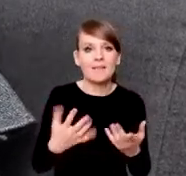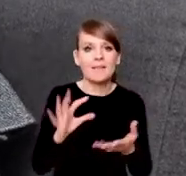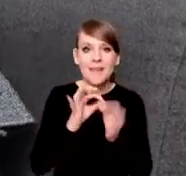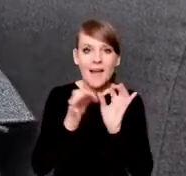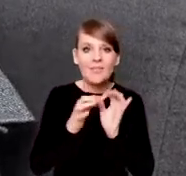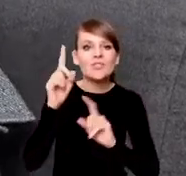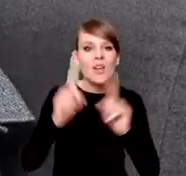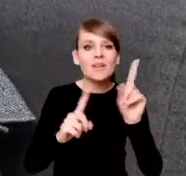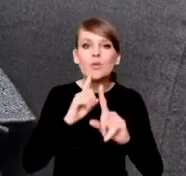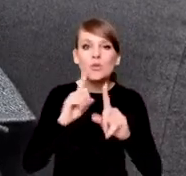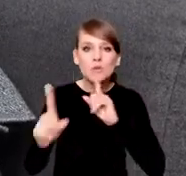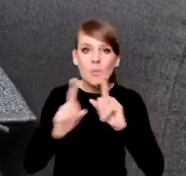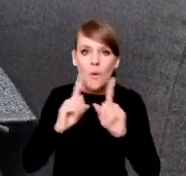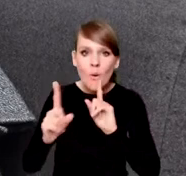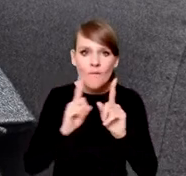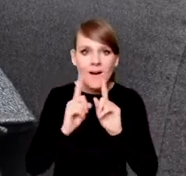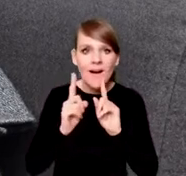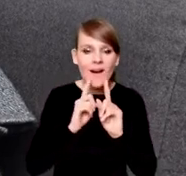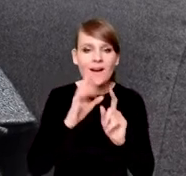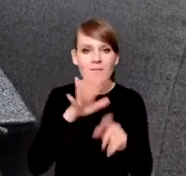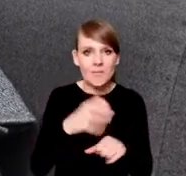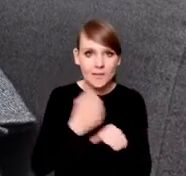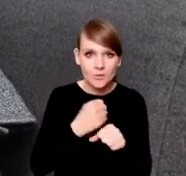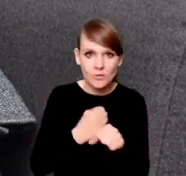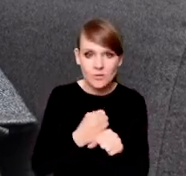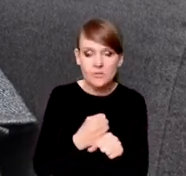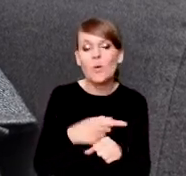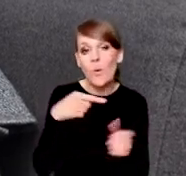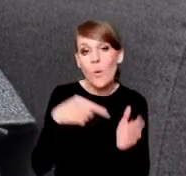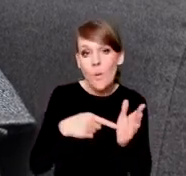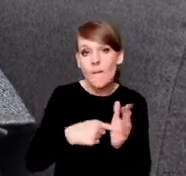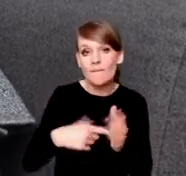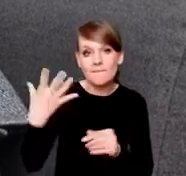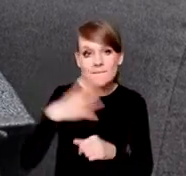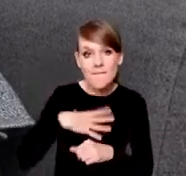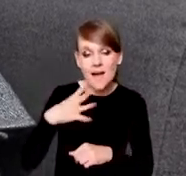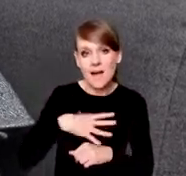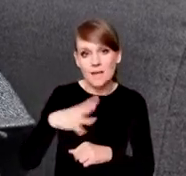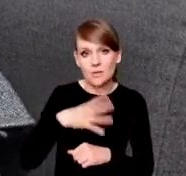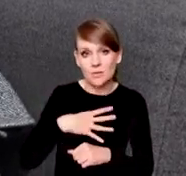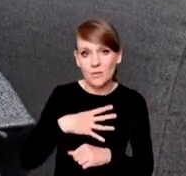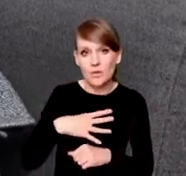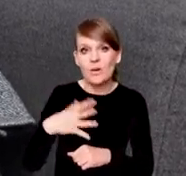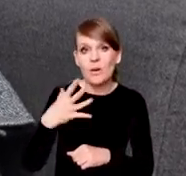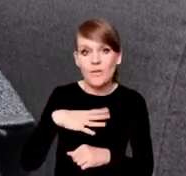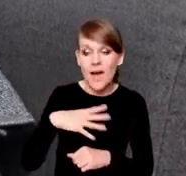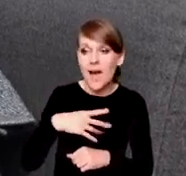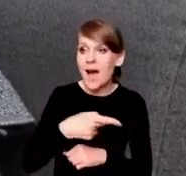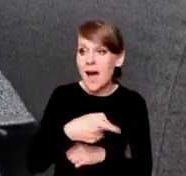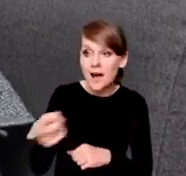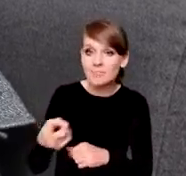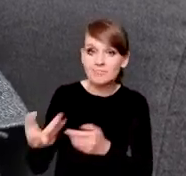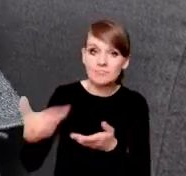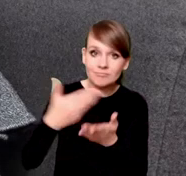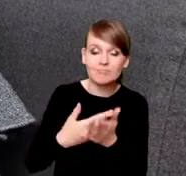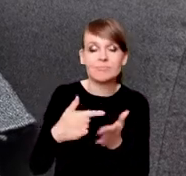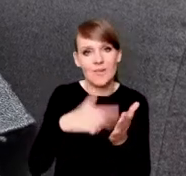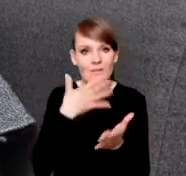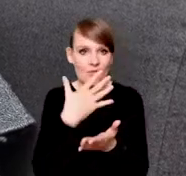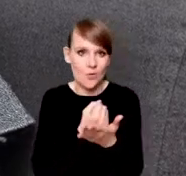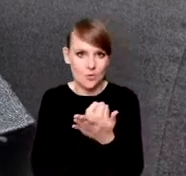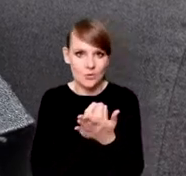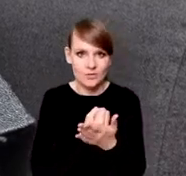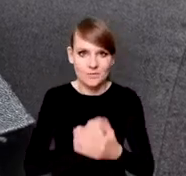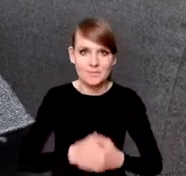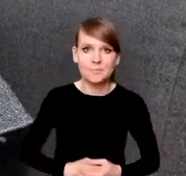rozmowach pracowniczych i warto właśnie te oddolne inicjatywy w taki sposób wykorzystywać. Nie